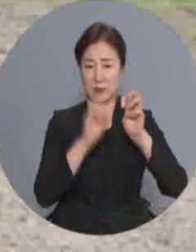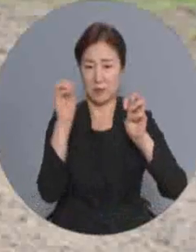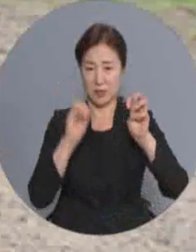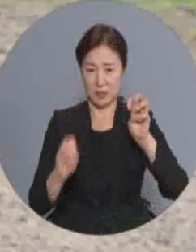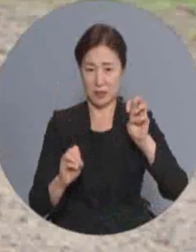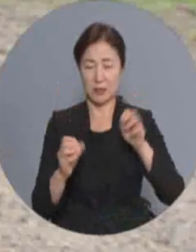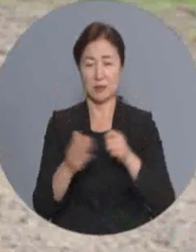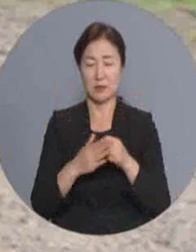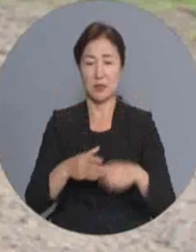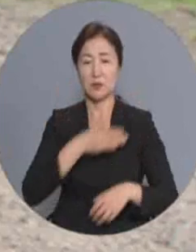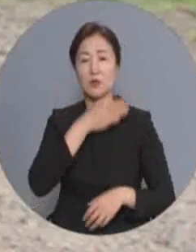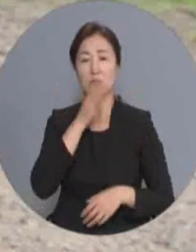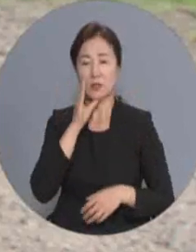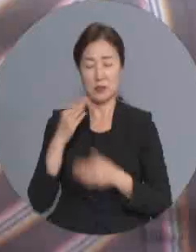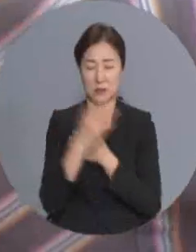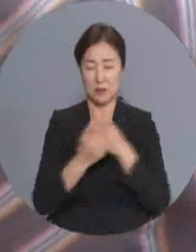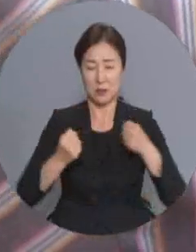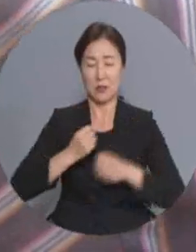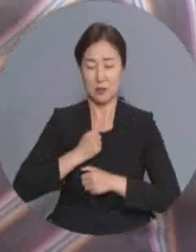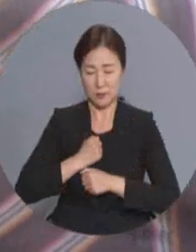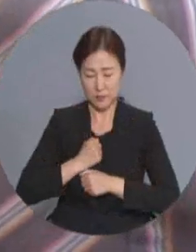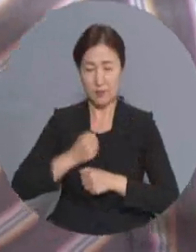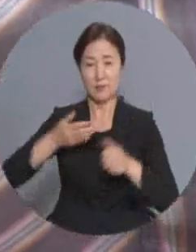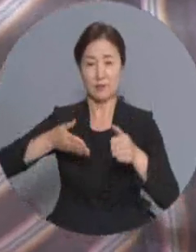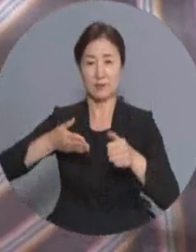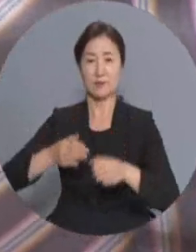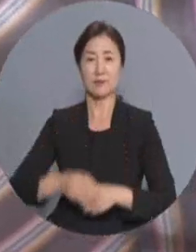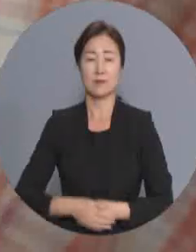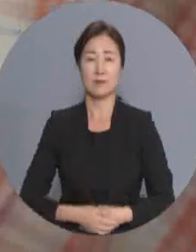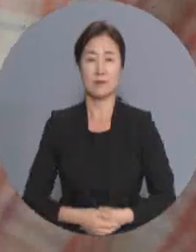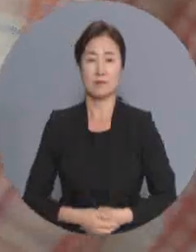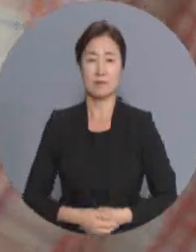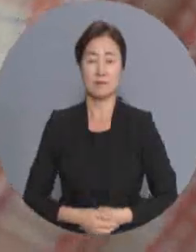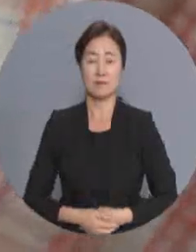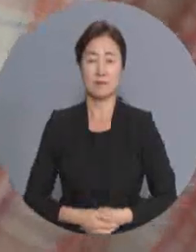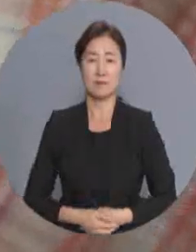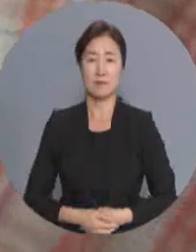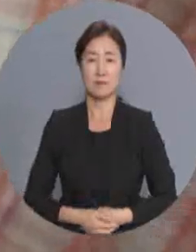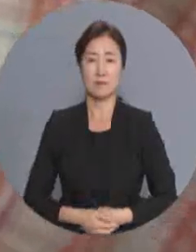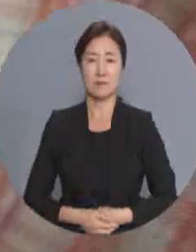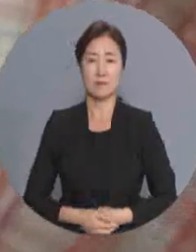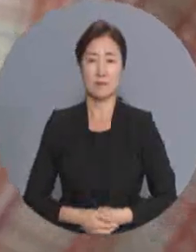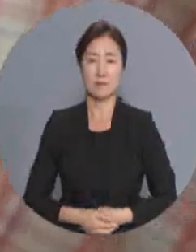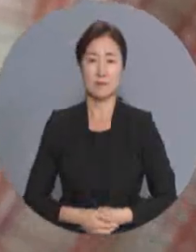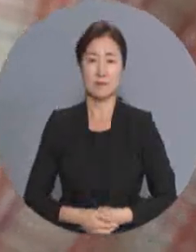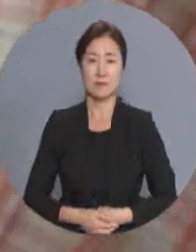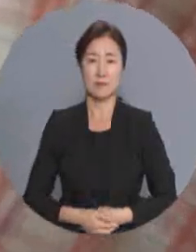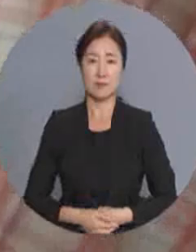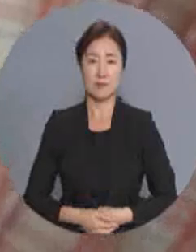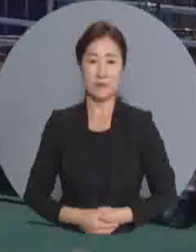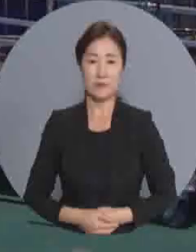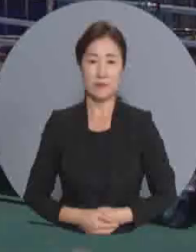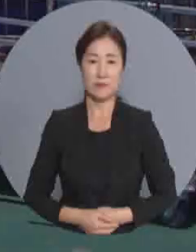여름철 어르신들의 건강 관리에 각별한 주의가 필요합니다 MBC 뉴스 채입니다